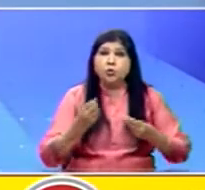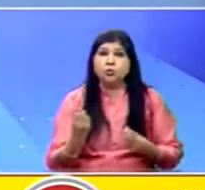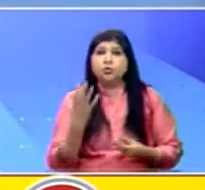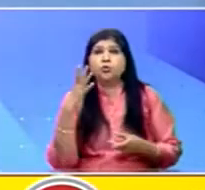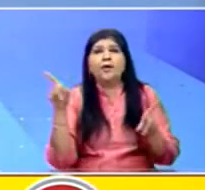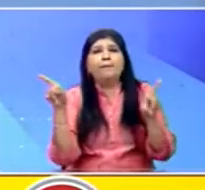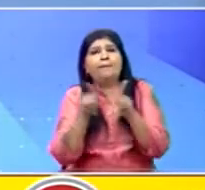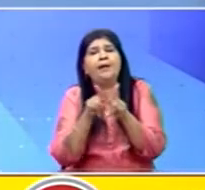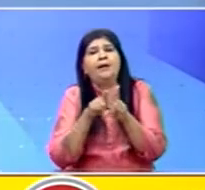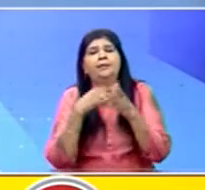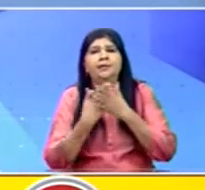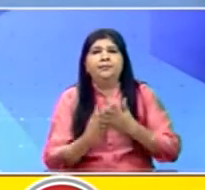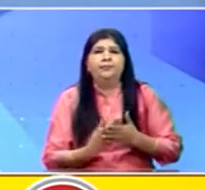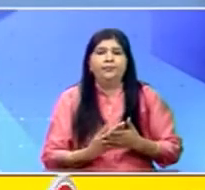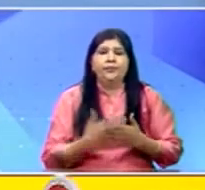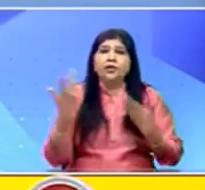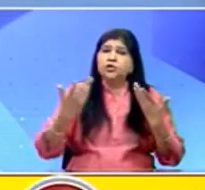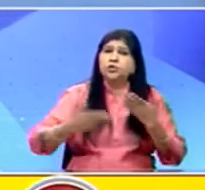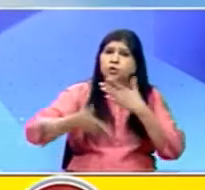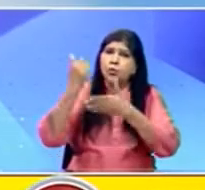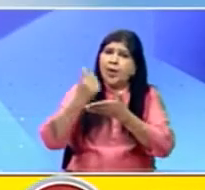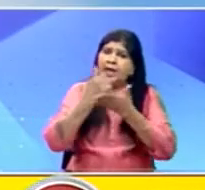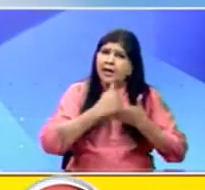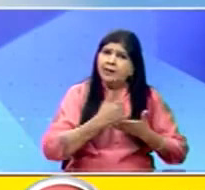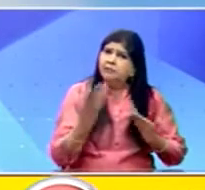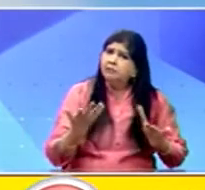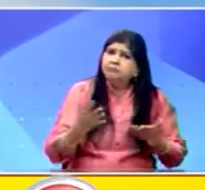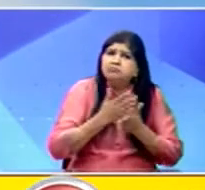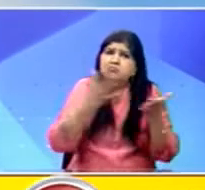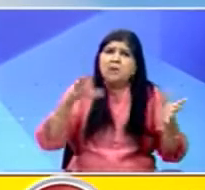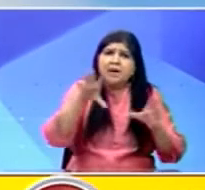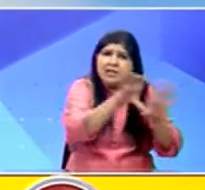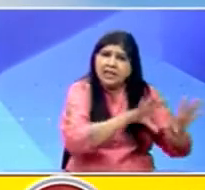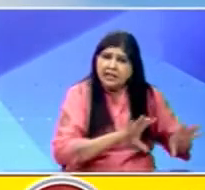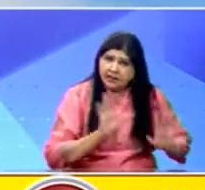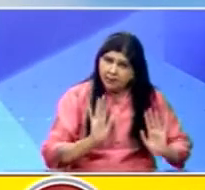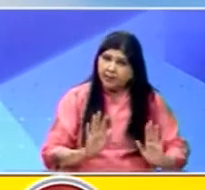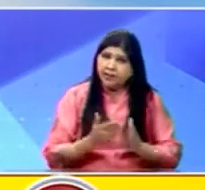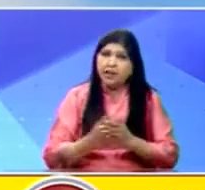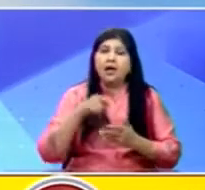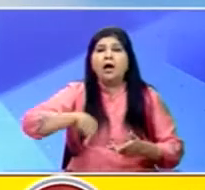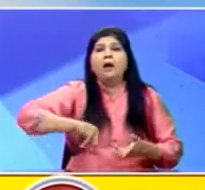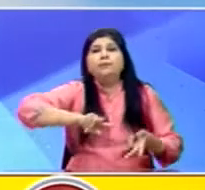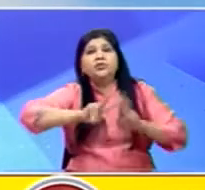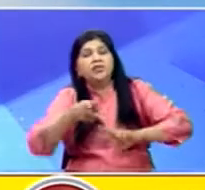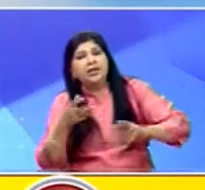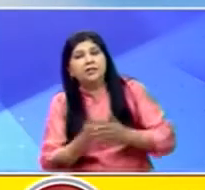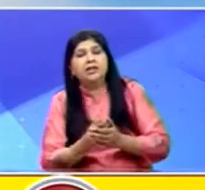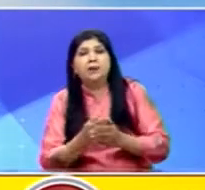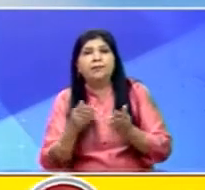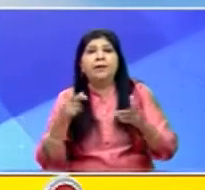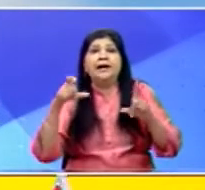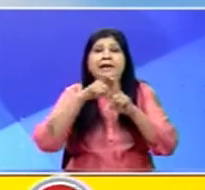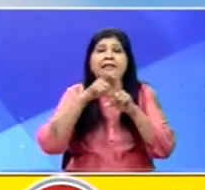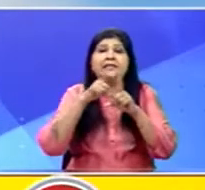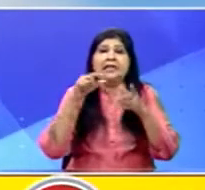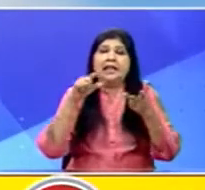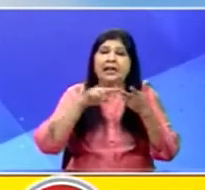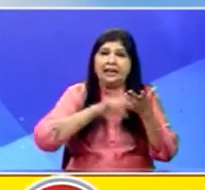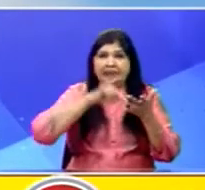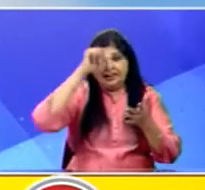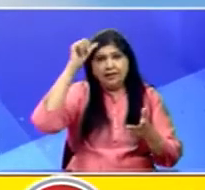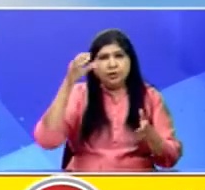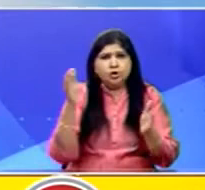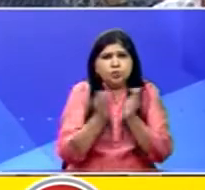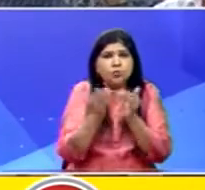लेकर आई है। जो सुविधाएं कभी सिर्फ बड़े शहरों में होती थी, वो डिजिटल इंडिया ने गांव-गांव